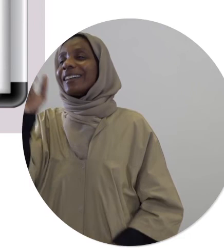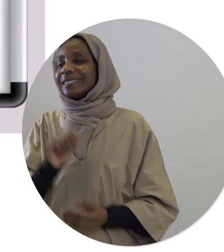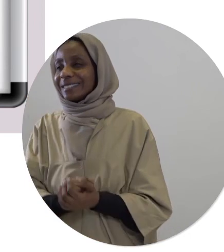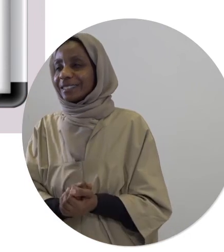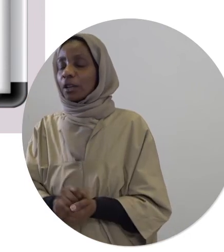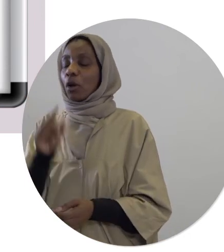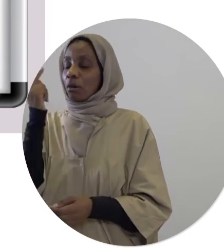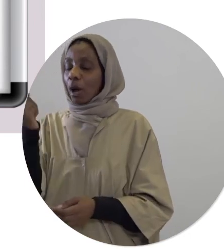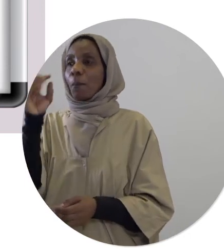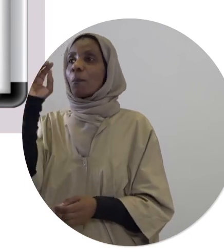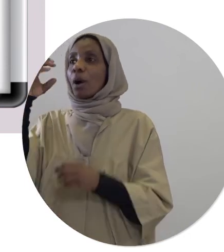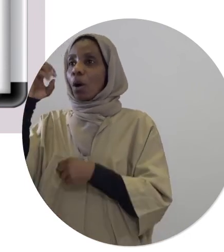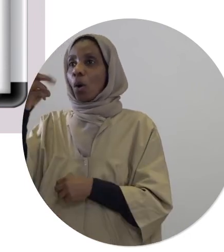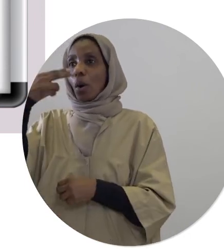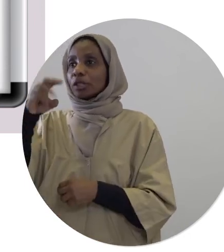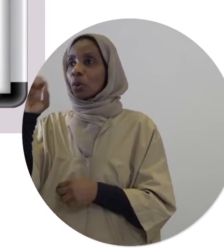فنرقم مجموعة الهيدروكسيل.